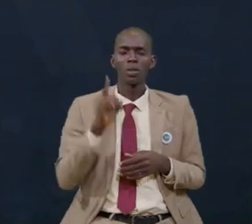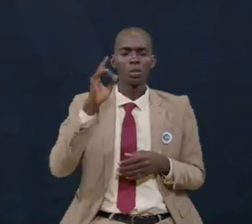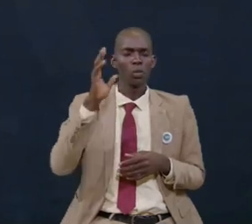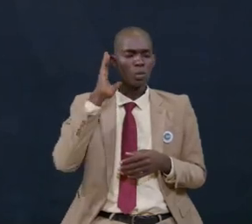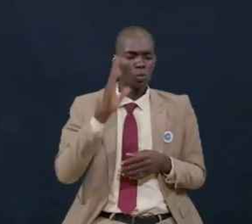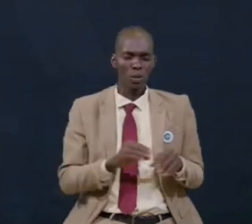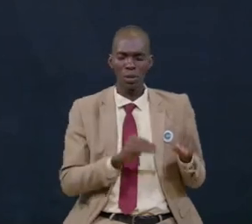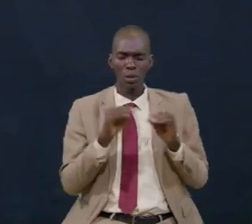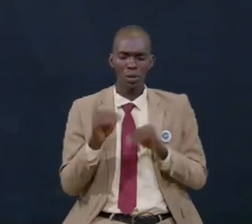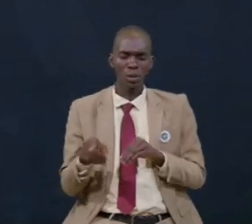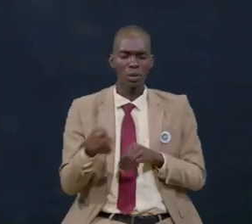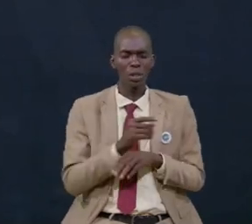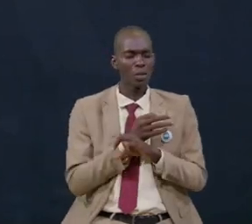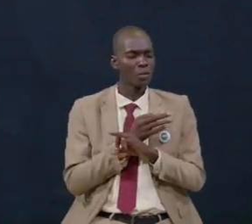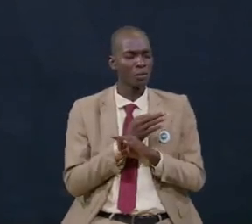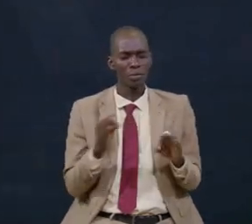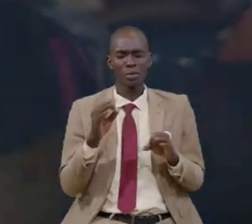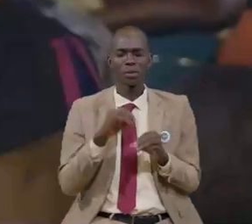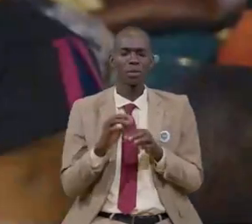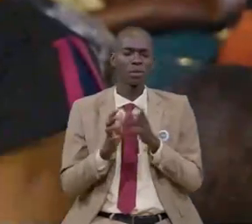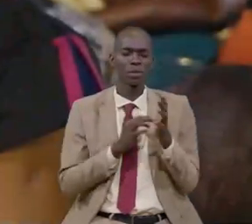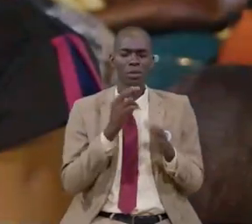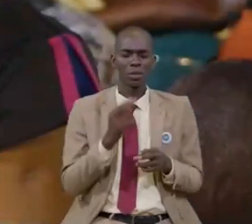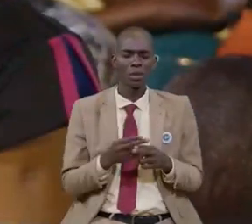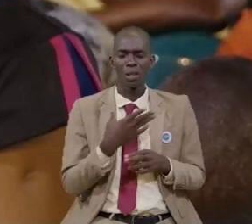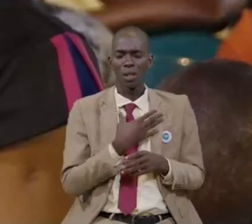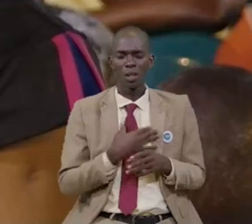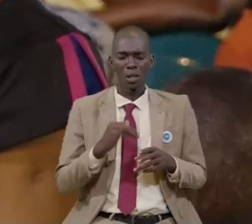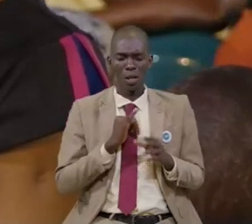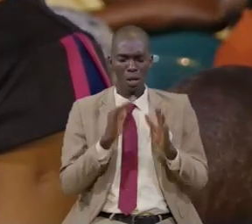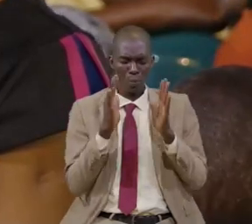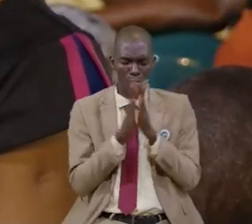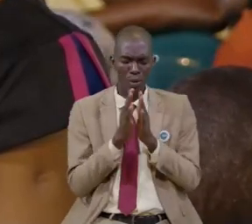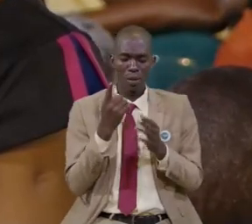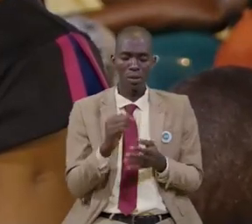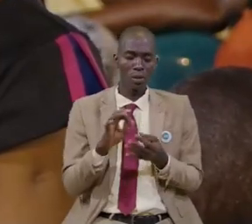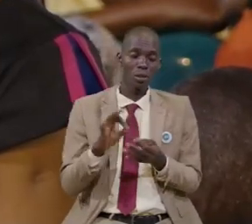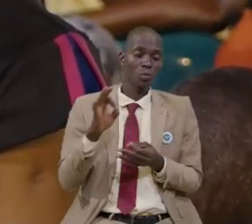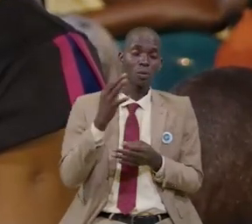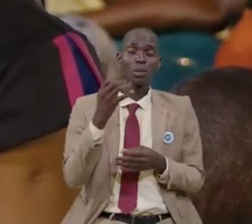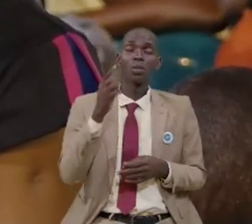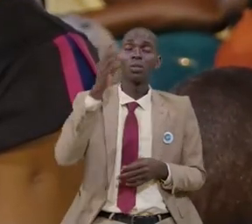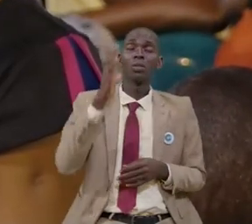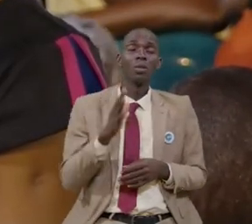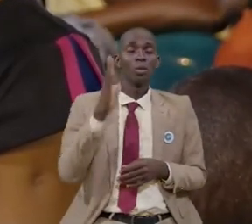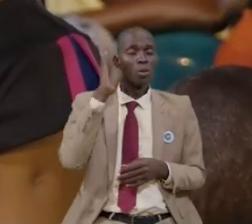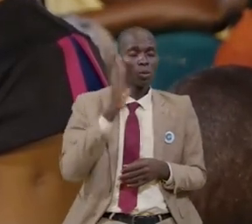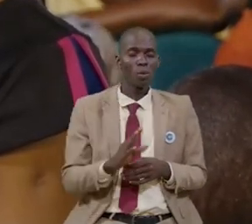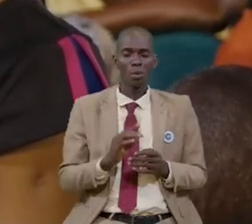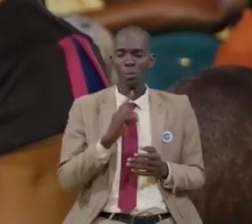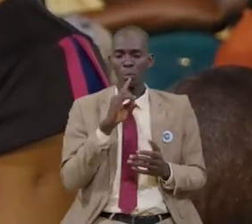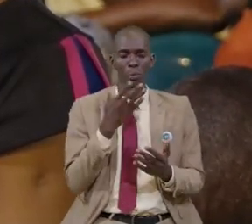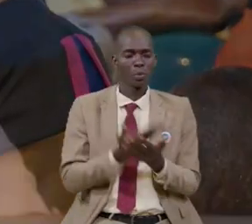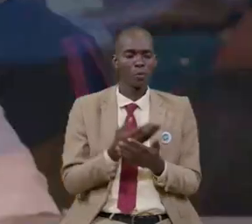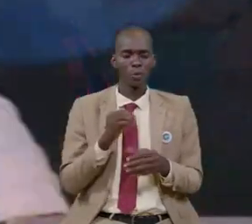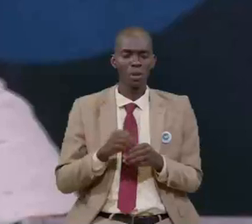définitivement et que tu les affranchisses surnaturellement. Je prie que l'Esprit de Dieu rende témoignage à leur cœur